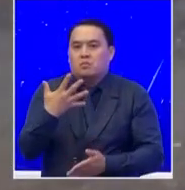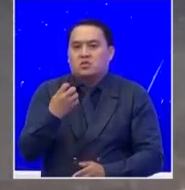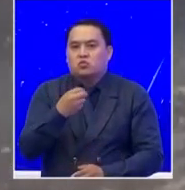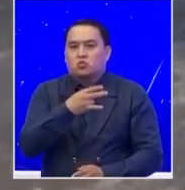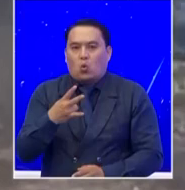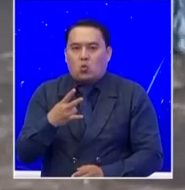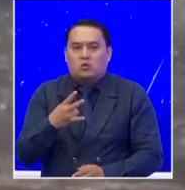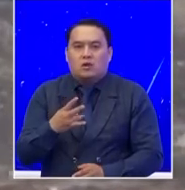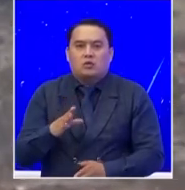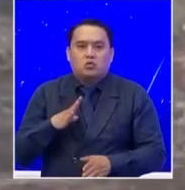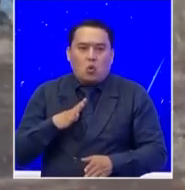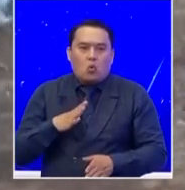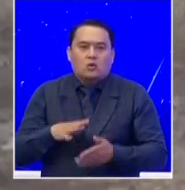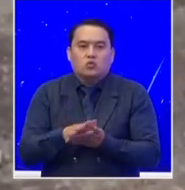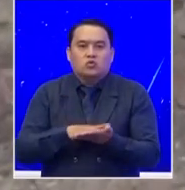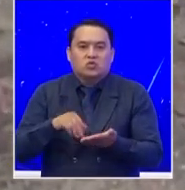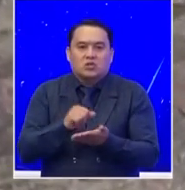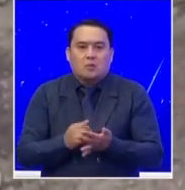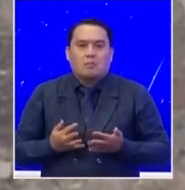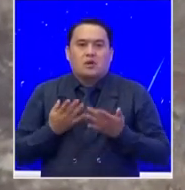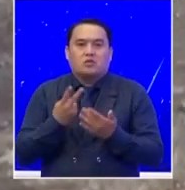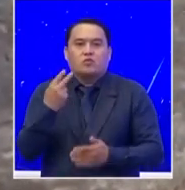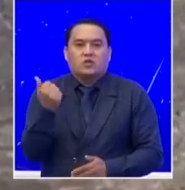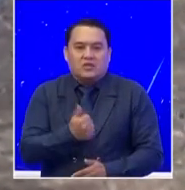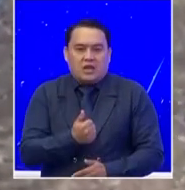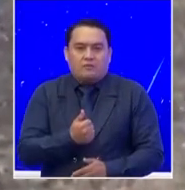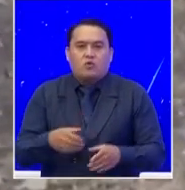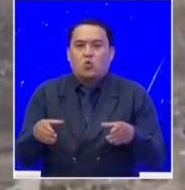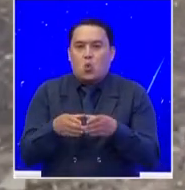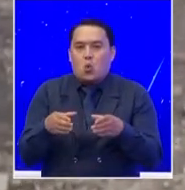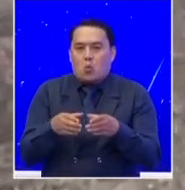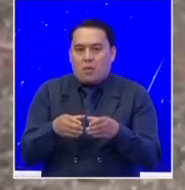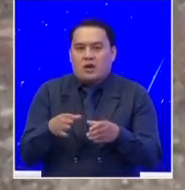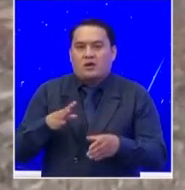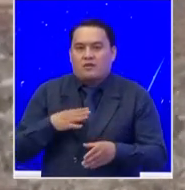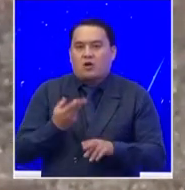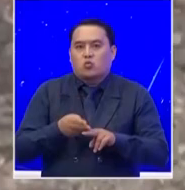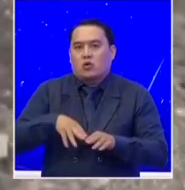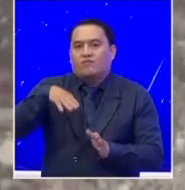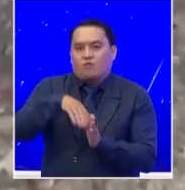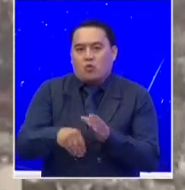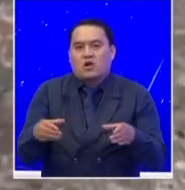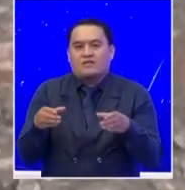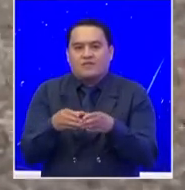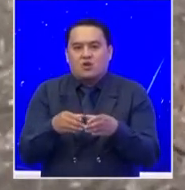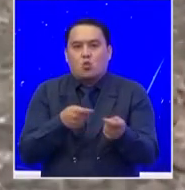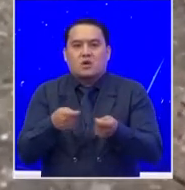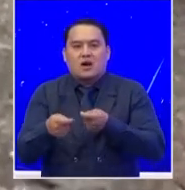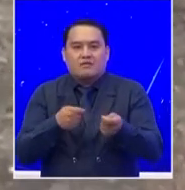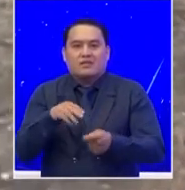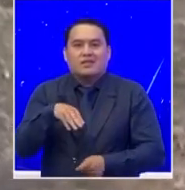тонн нефтепродуктов. На ликвидацию потребуется около 2 недель. В группе «Норникель», в которую входит компания, управляющая